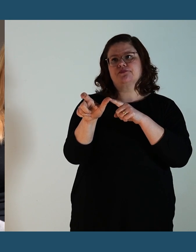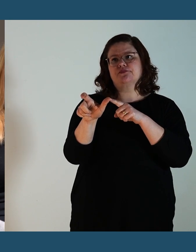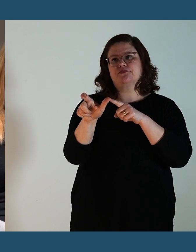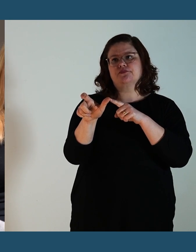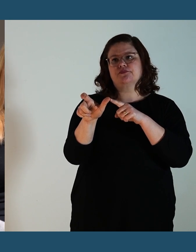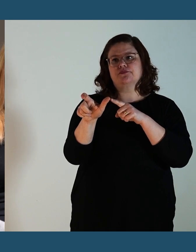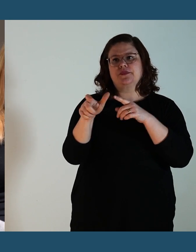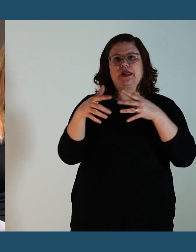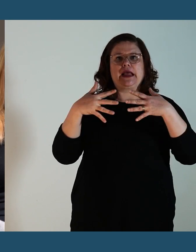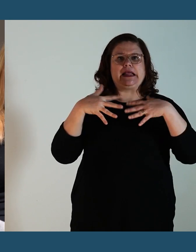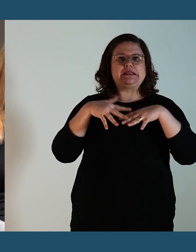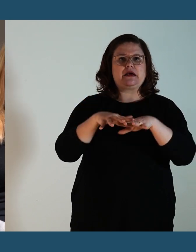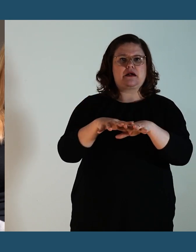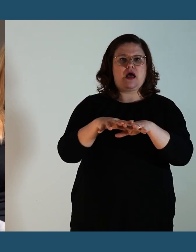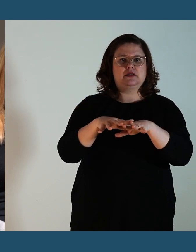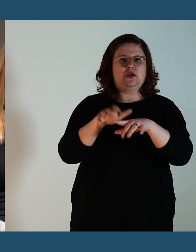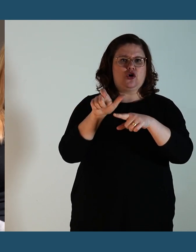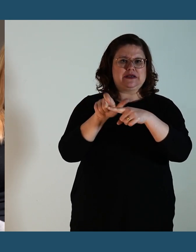integraatio.